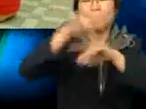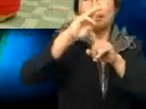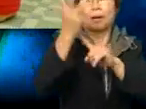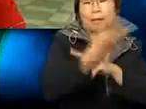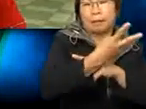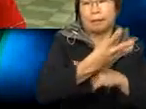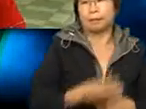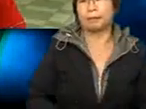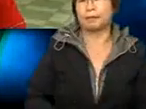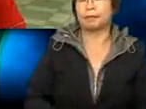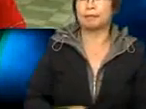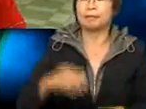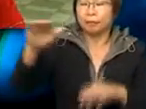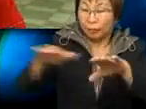tersebut.